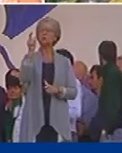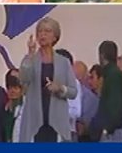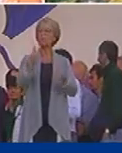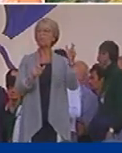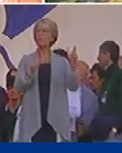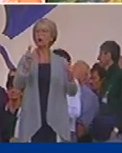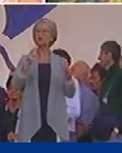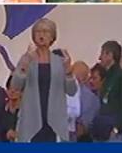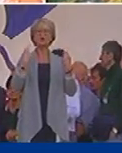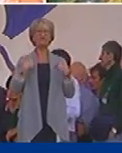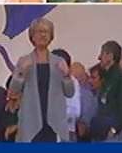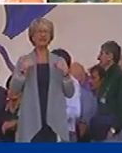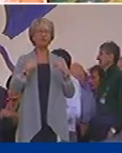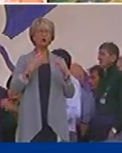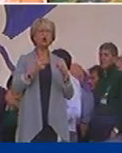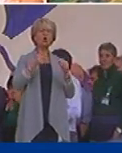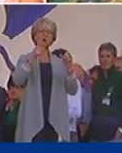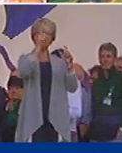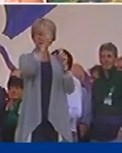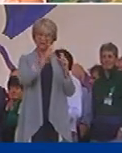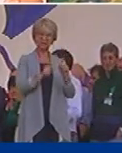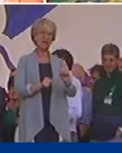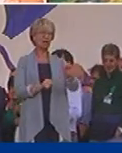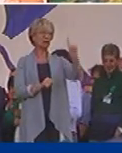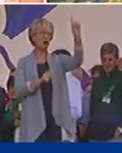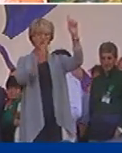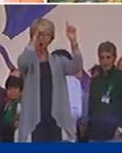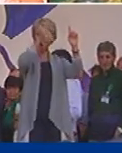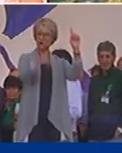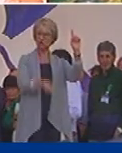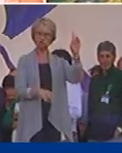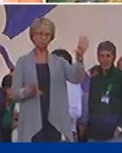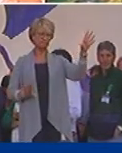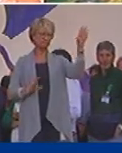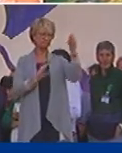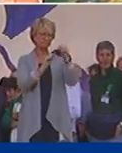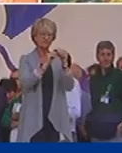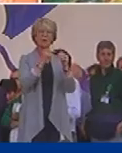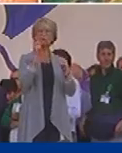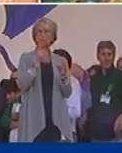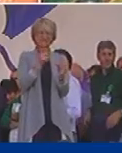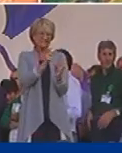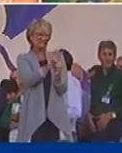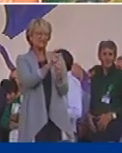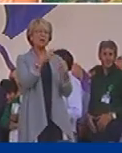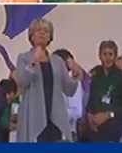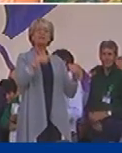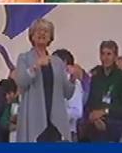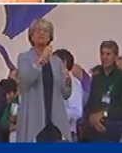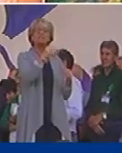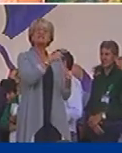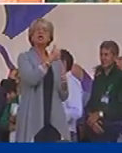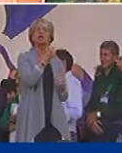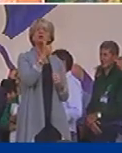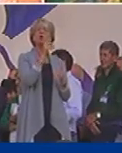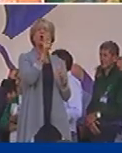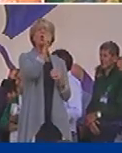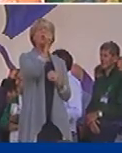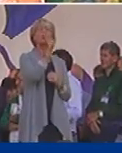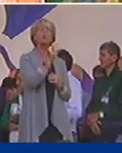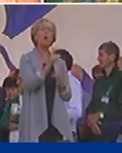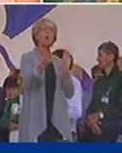Italia da nord a sud e per marcare stretto il governo del presidente che è un uomo eletto dal